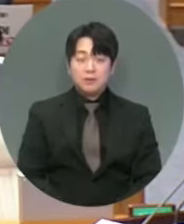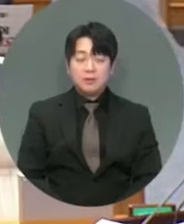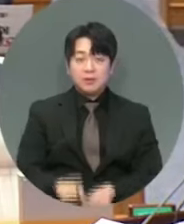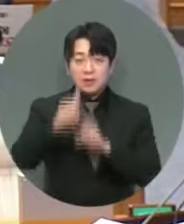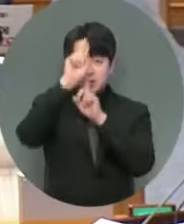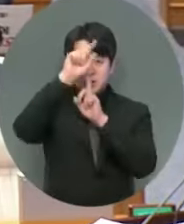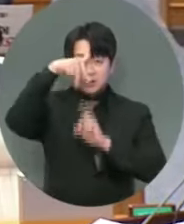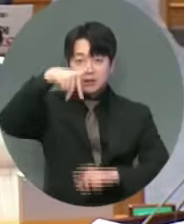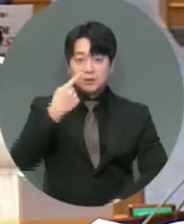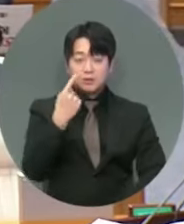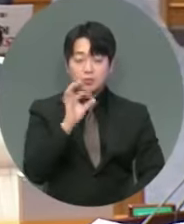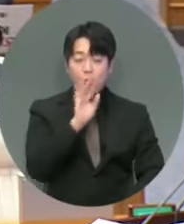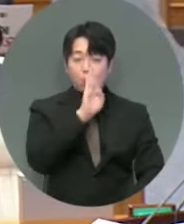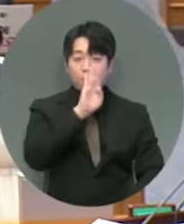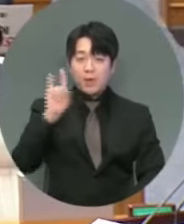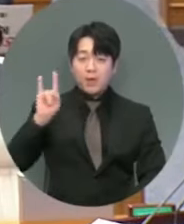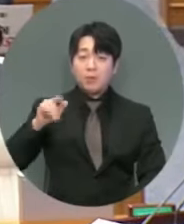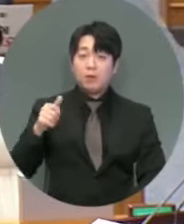이종배 의원,